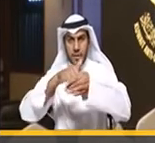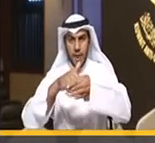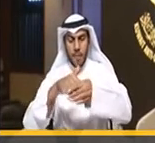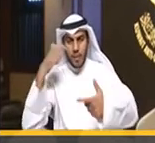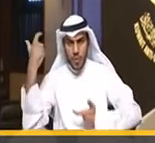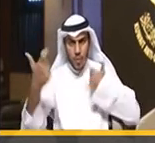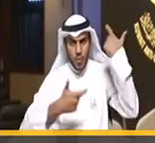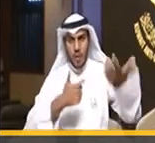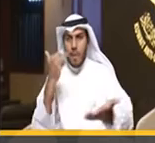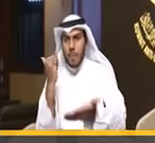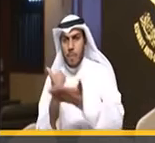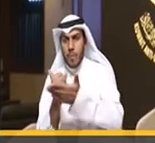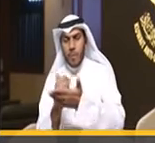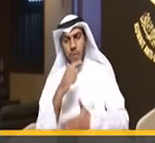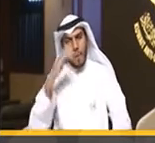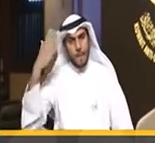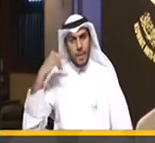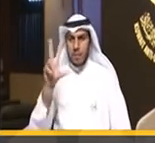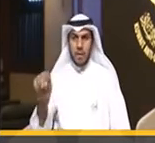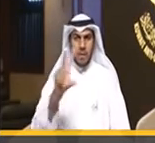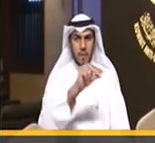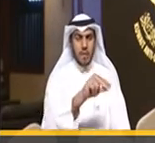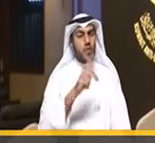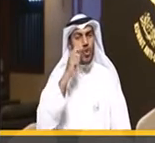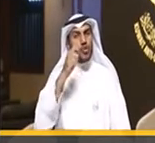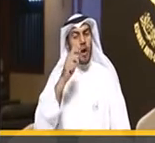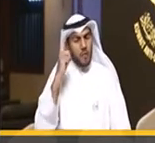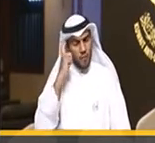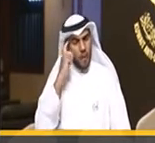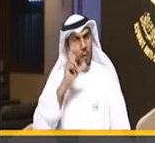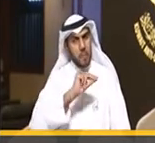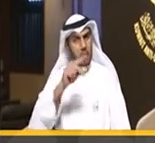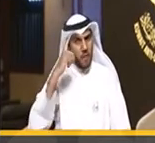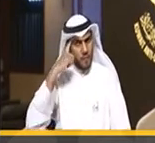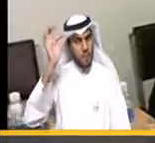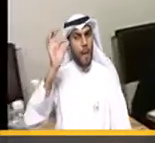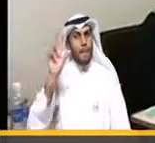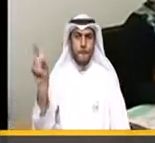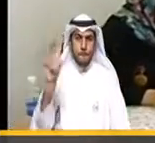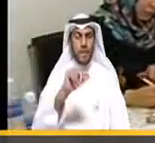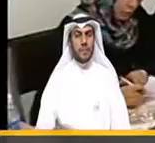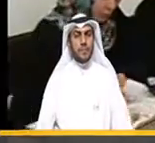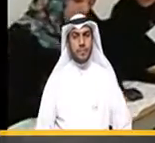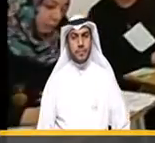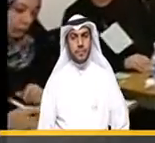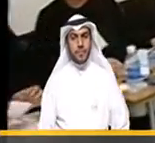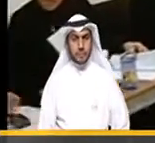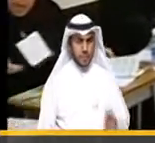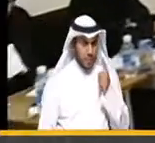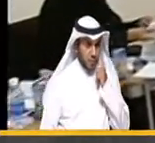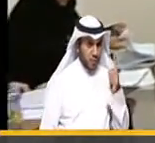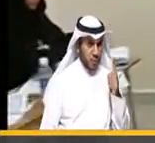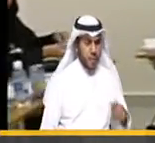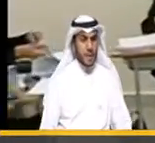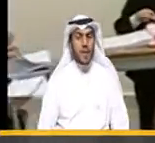يعني راح تكون لا تقل إمكانيات وقدرة على إدارة مراكز الاقتراع. ومن ضمن الاختصاصات